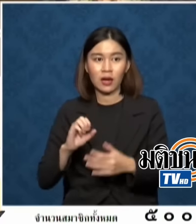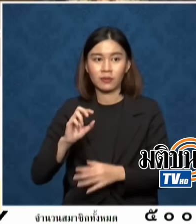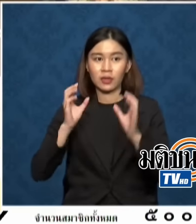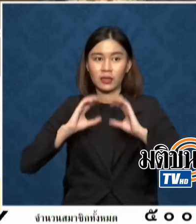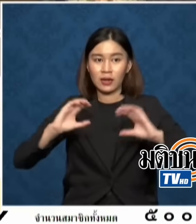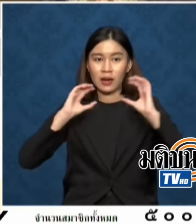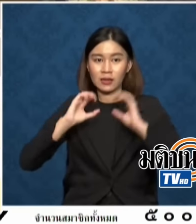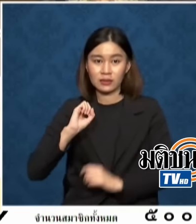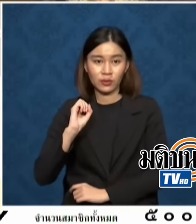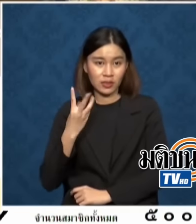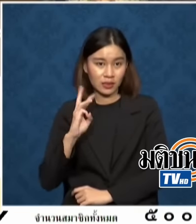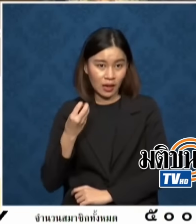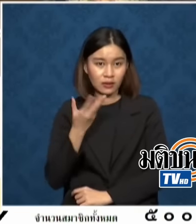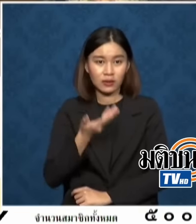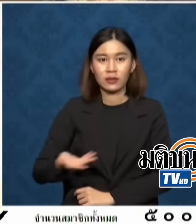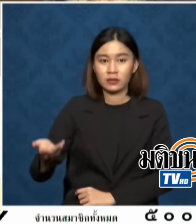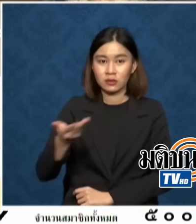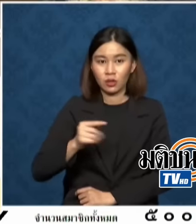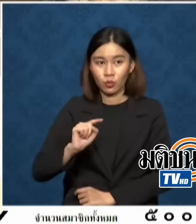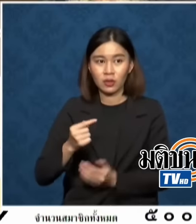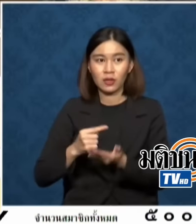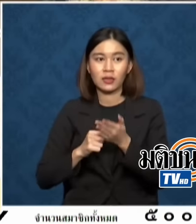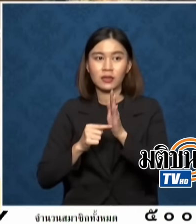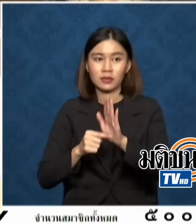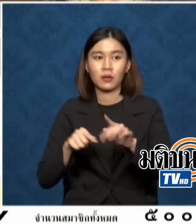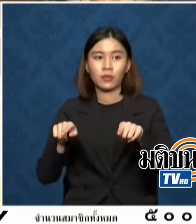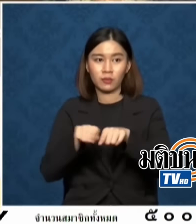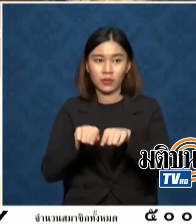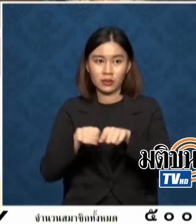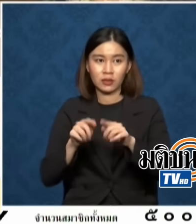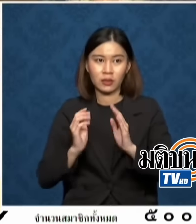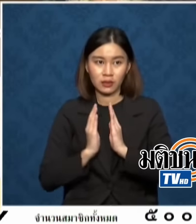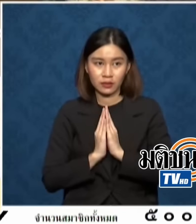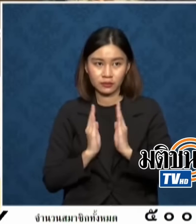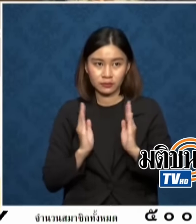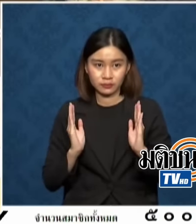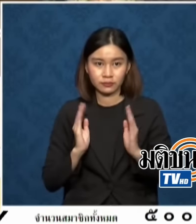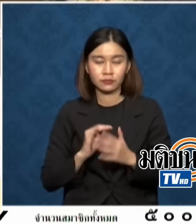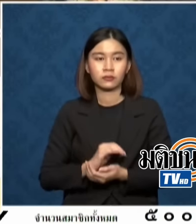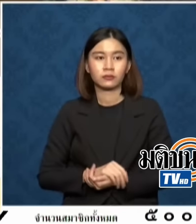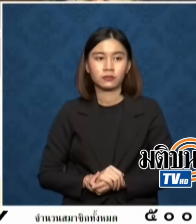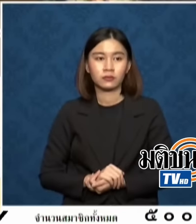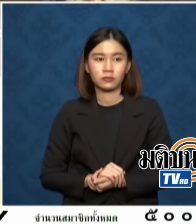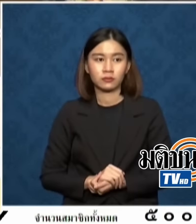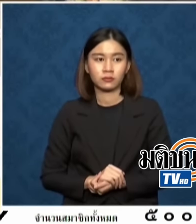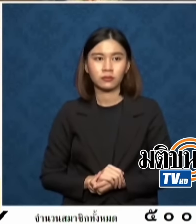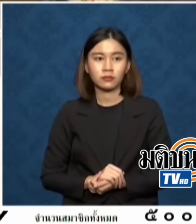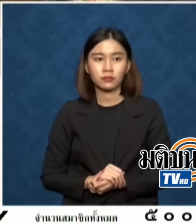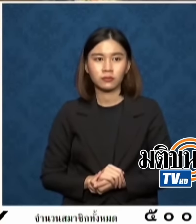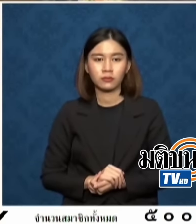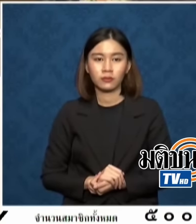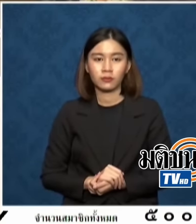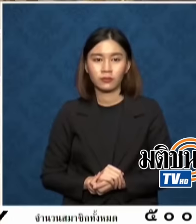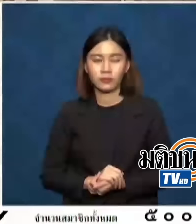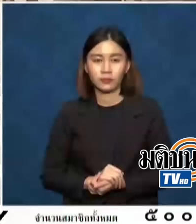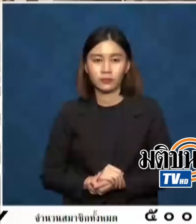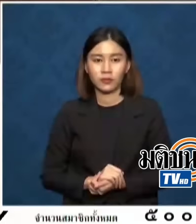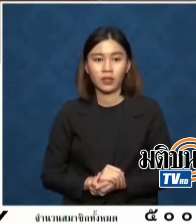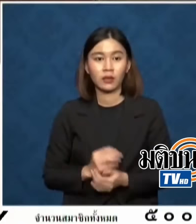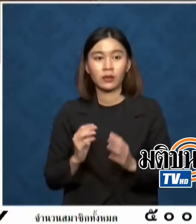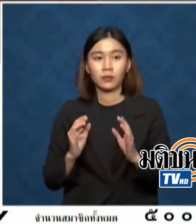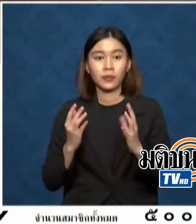การที่พวกท่านนั้นได้เสนอเช่นเดียวกันค่ะขอบพระคุณค่ะ ครับขอบคุณครับท่